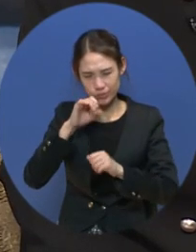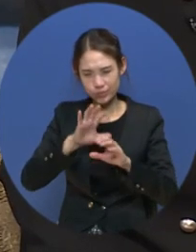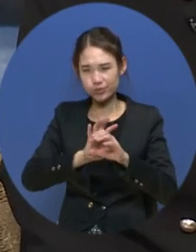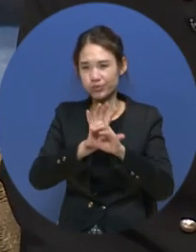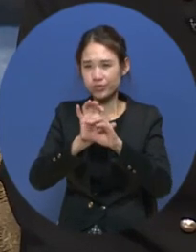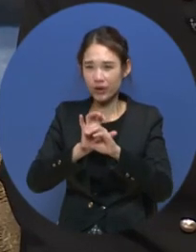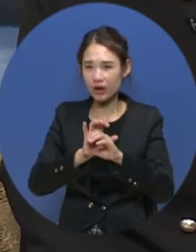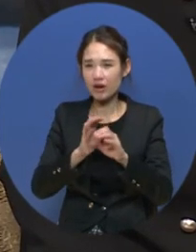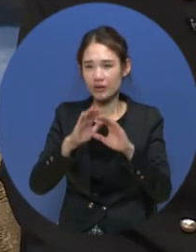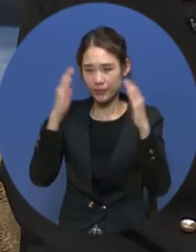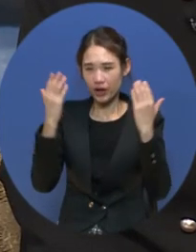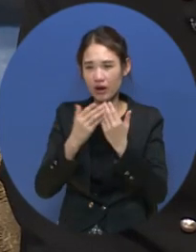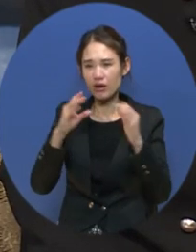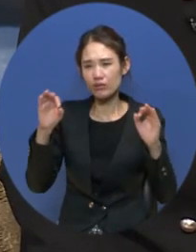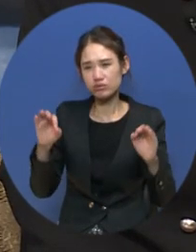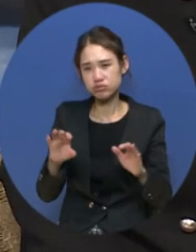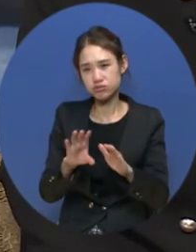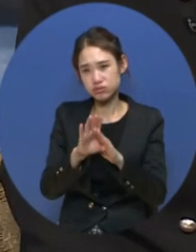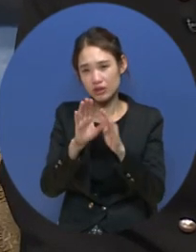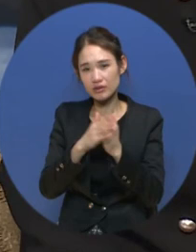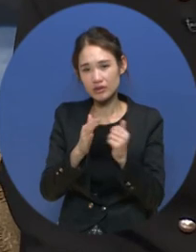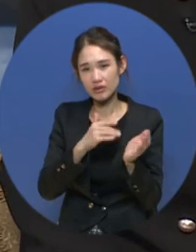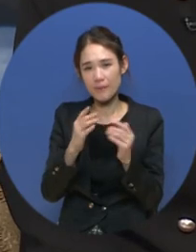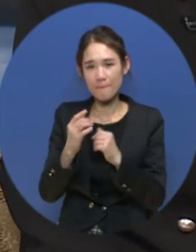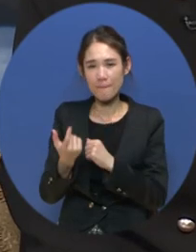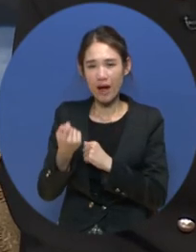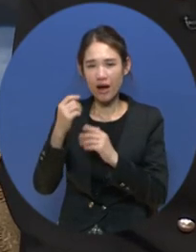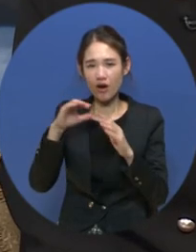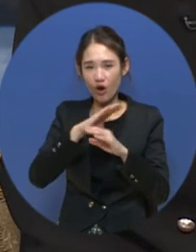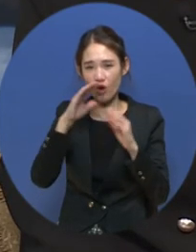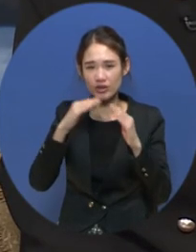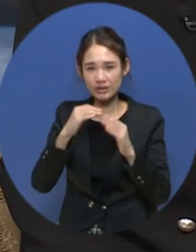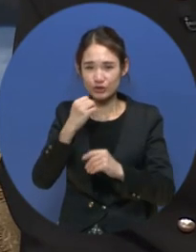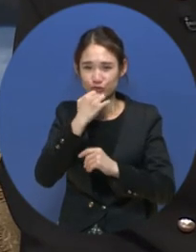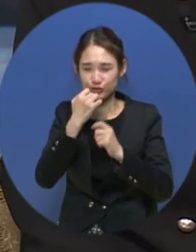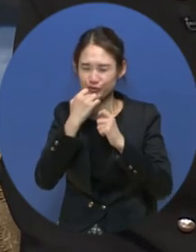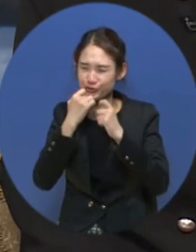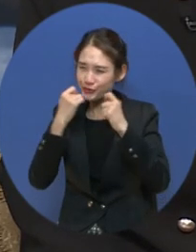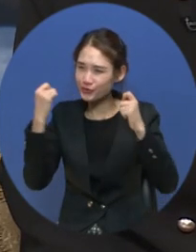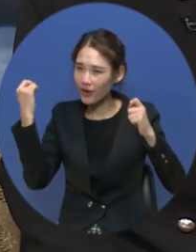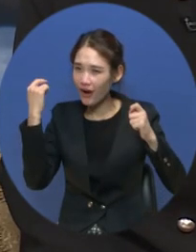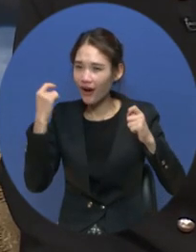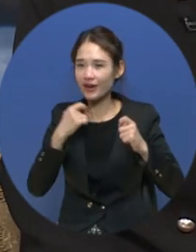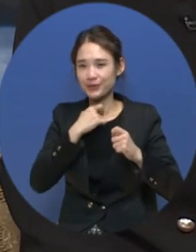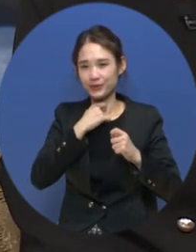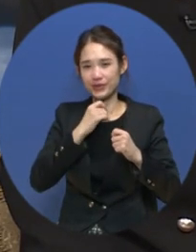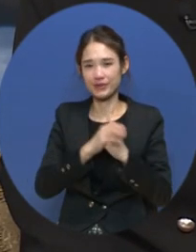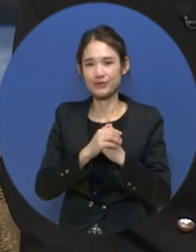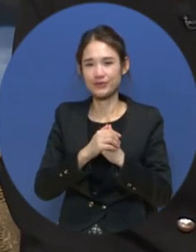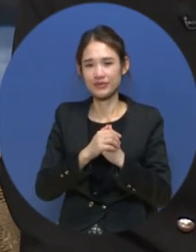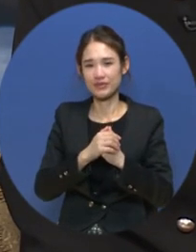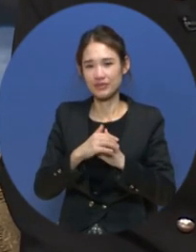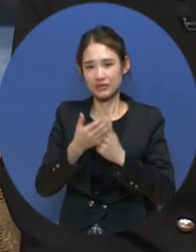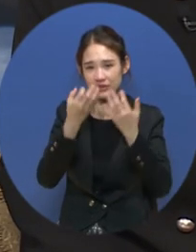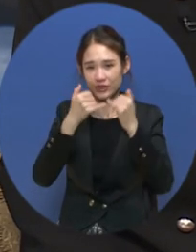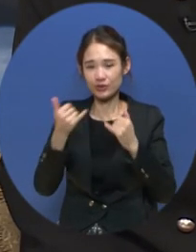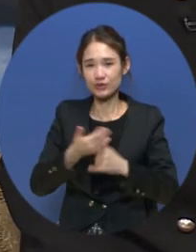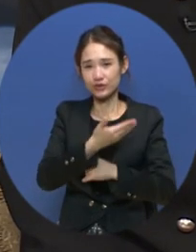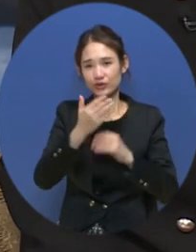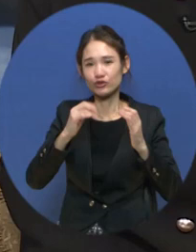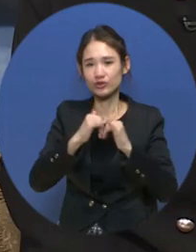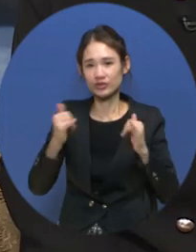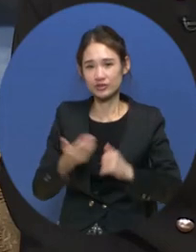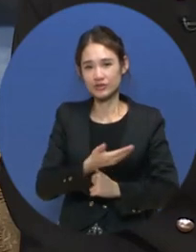빨리 진정이 돼서 어린이집에서 하루빨리 아이들의 웃음소리가 들려왔으면 좋겠습니다. 그리고 시청자